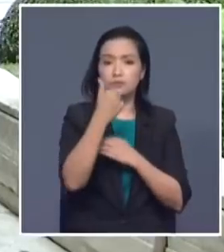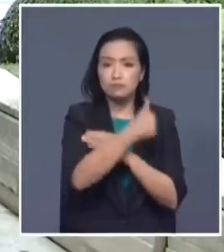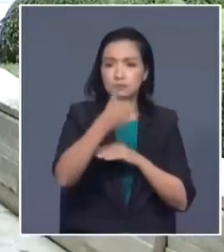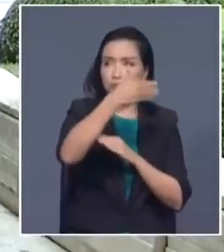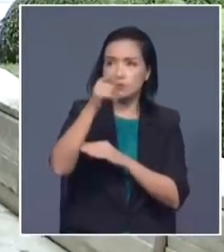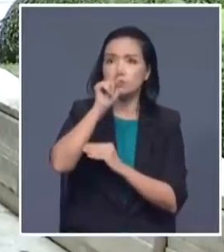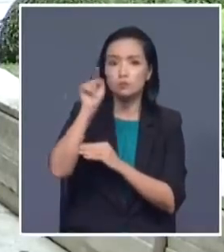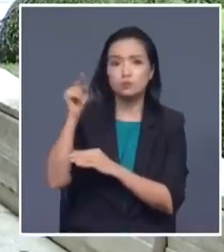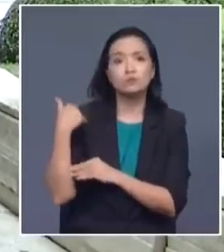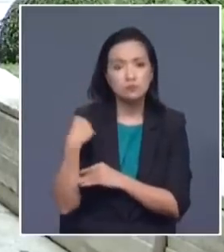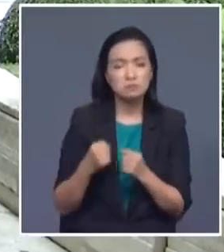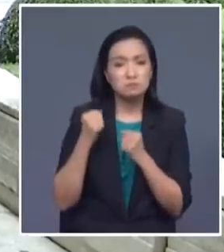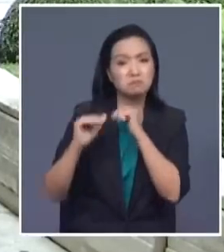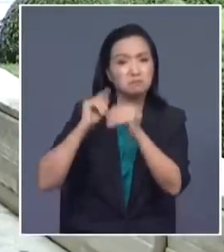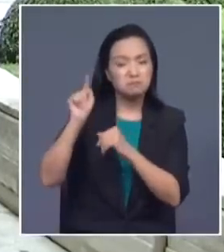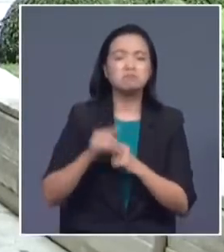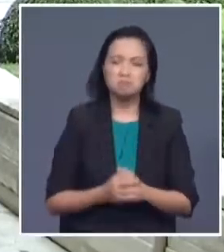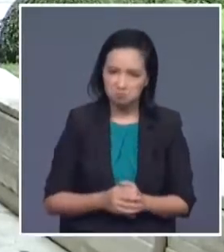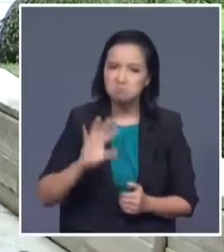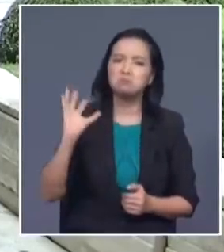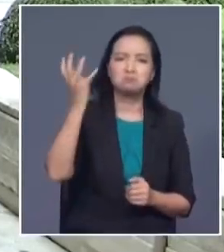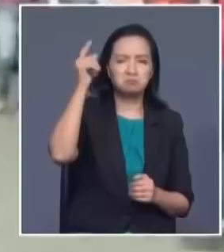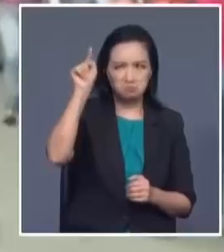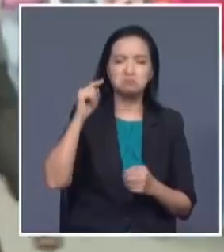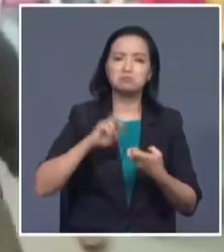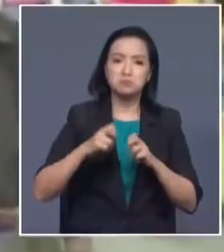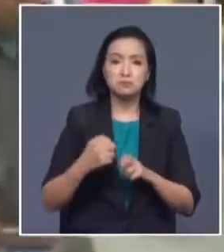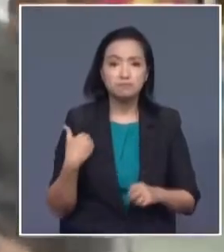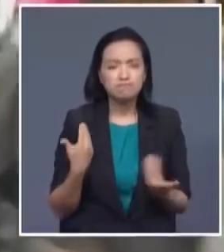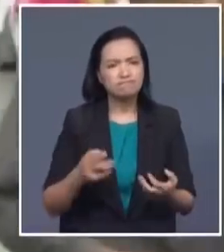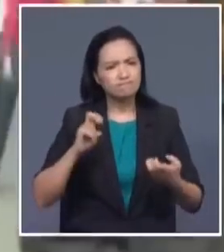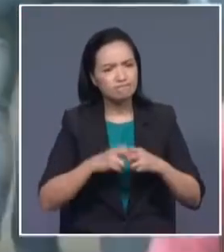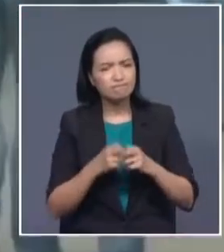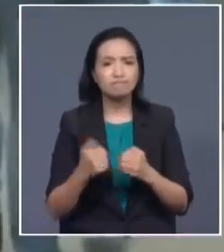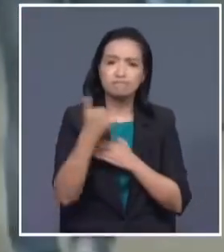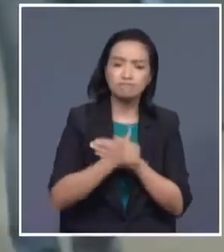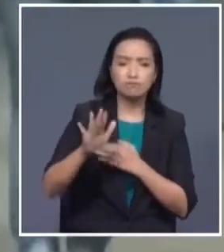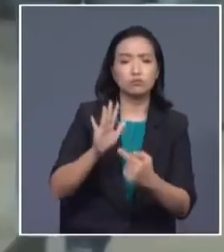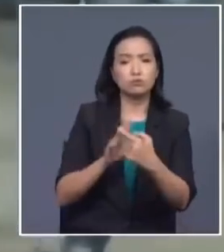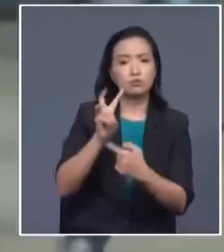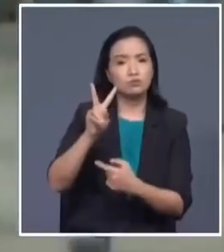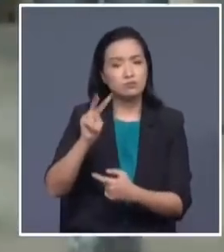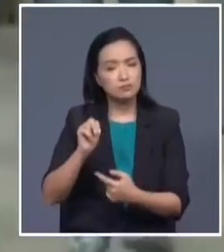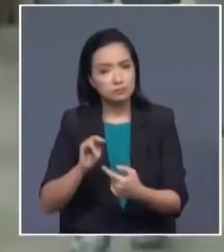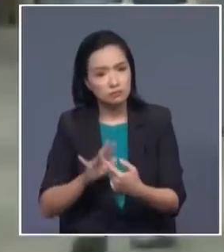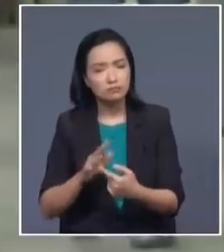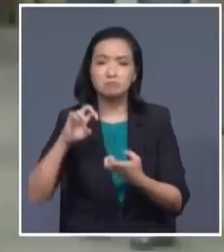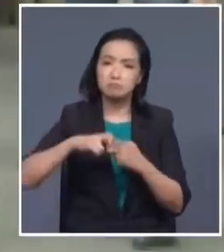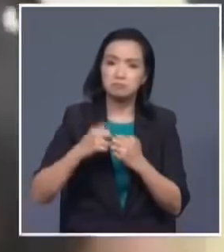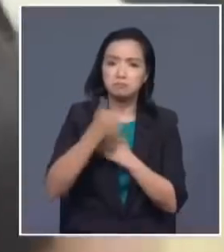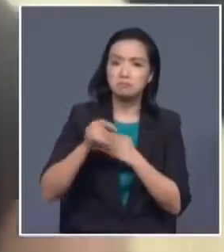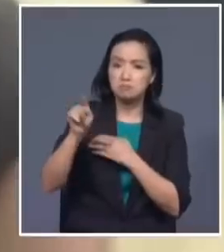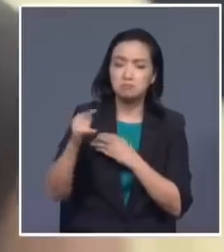ำลังพัฒนาที่เป็นตลาดเกิดใหม่ทั่วโลกในช่วงแรกๆเกิดวิกฤตในประเทศเวเนซุเอลาจากปัญหาในประเทศและลุ